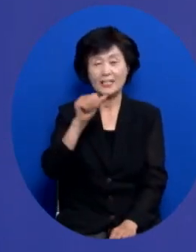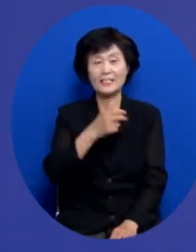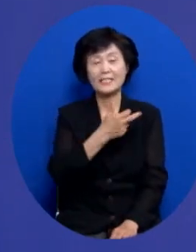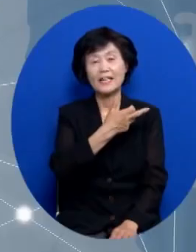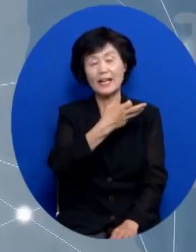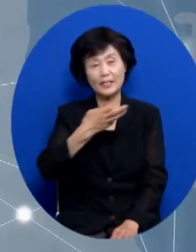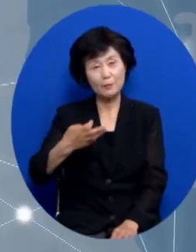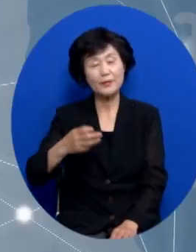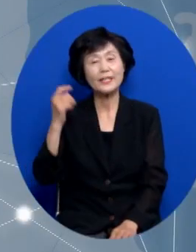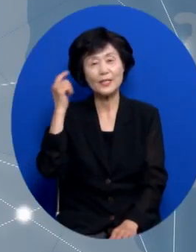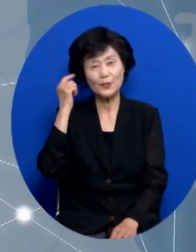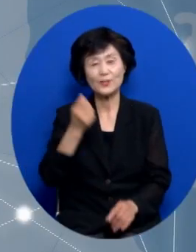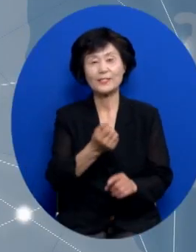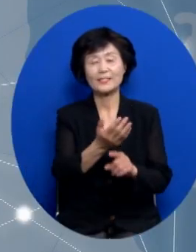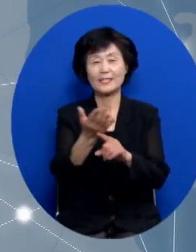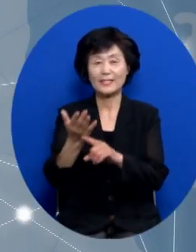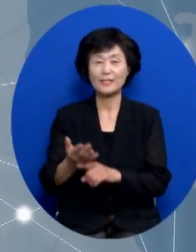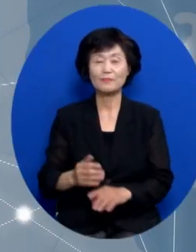소식입니다.